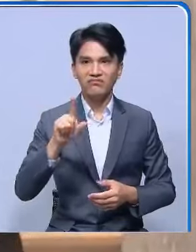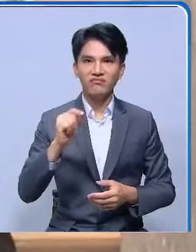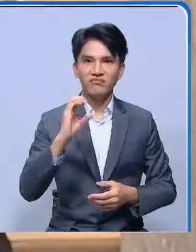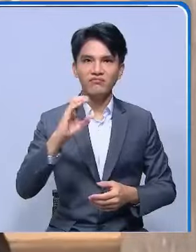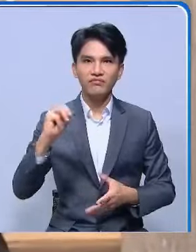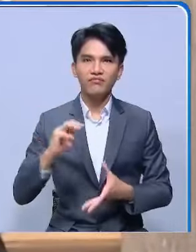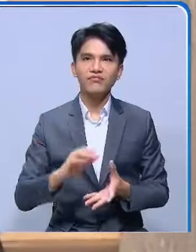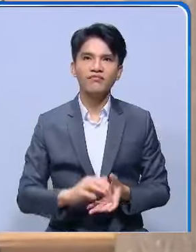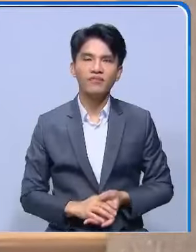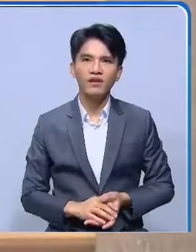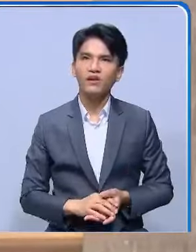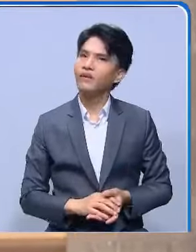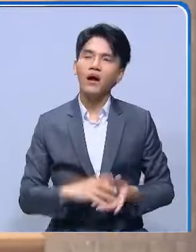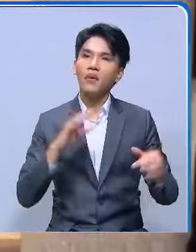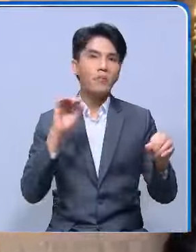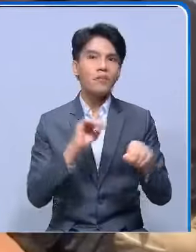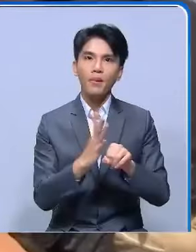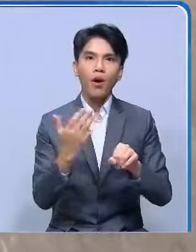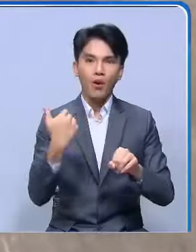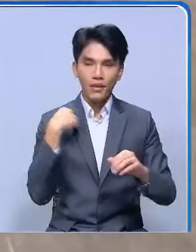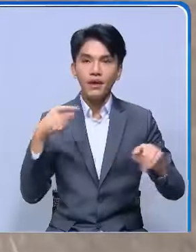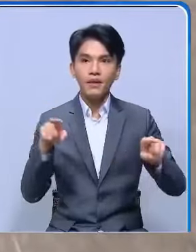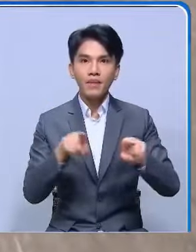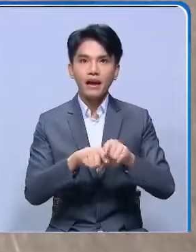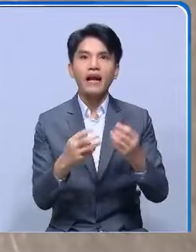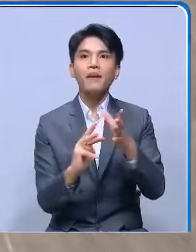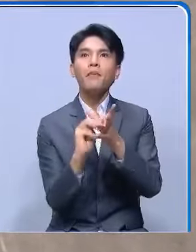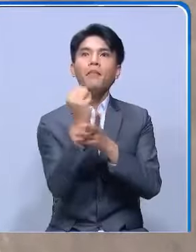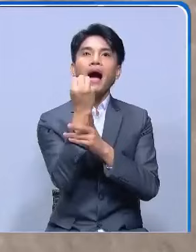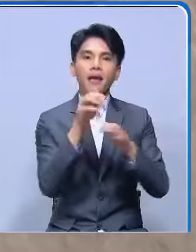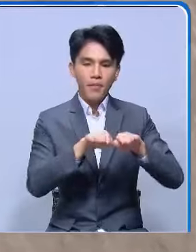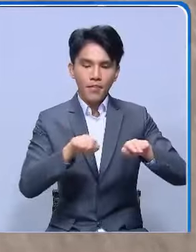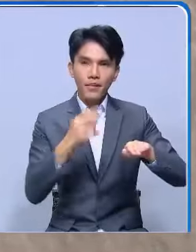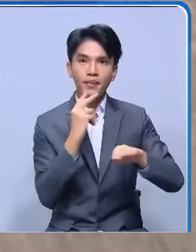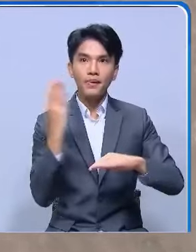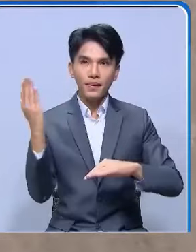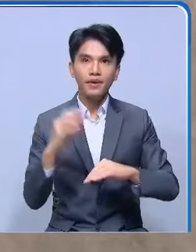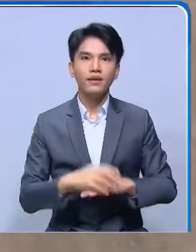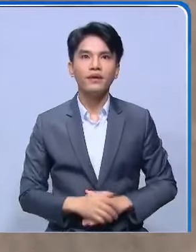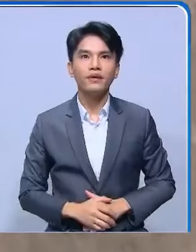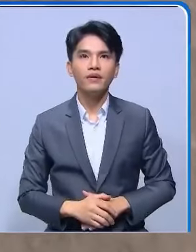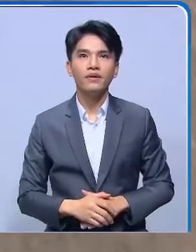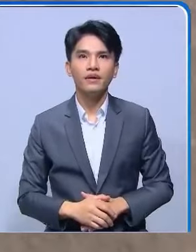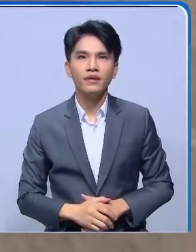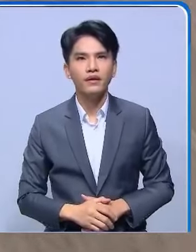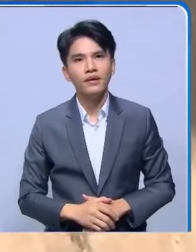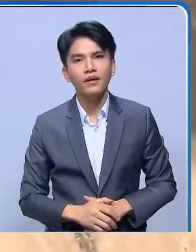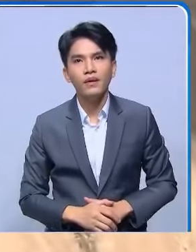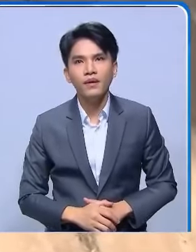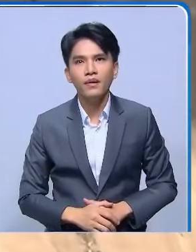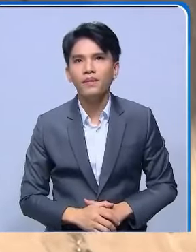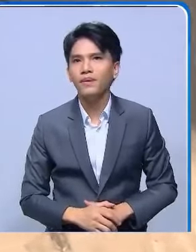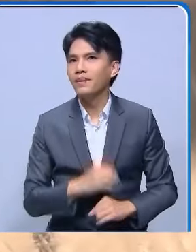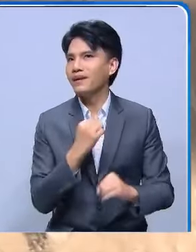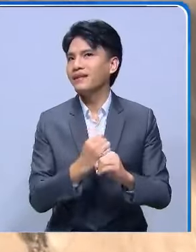20 เซนติเมตรนะครับ ค ่ ะ ไม่พอนะครับยังมีพื้นไม้กระดานในศาลาแก้วอีกเอาเป็นยังไงพื้นไม้ ค่ะ คือคุณวิราชบอกว่าทำผิดสัญญ